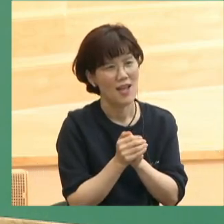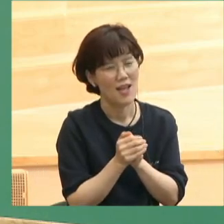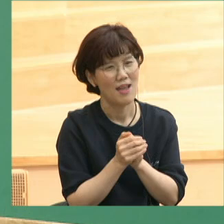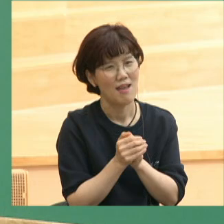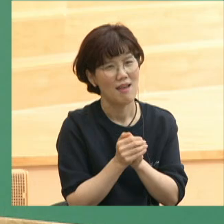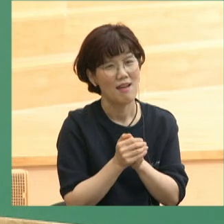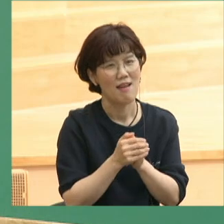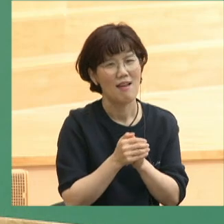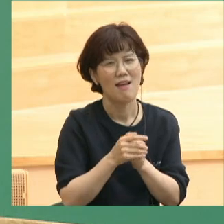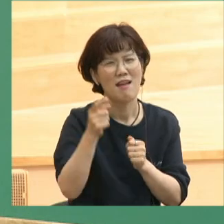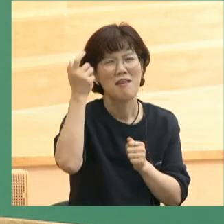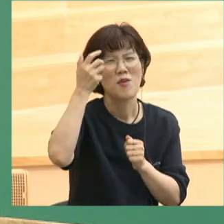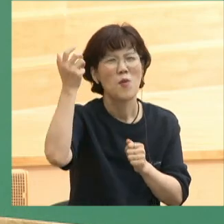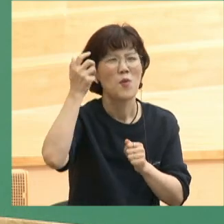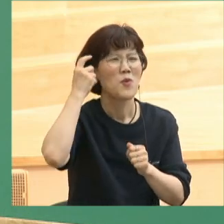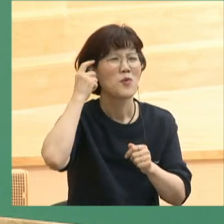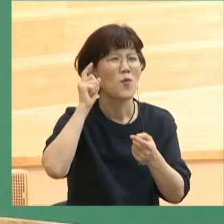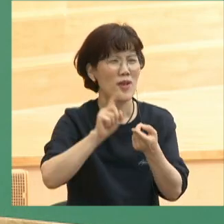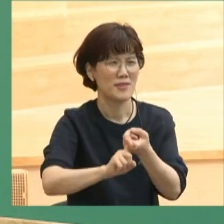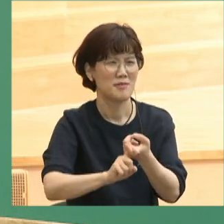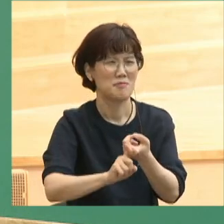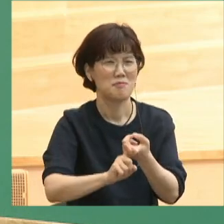별로 영혼들의 관심이 없어요.